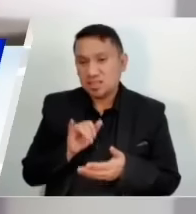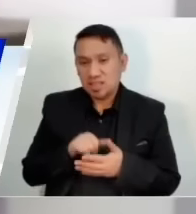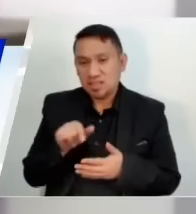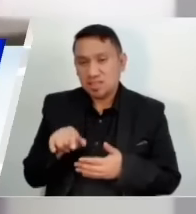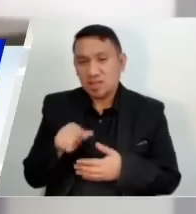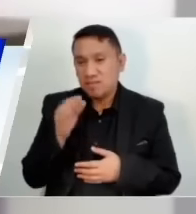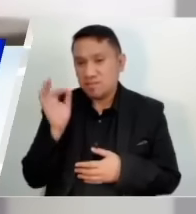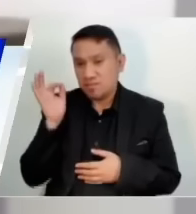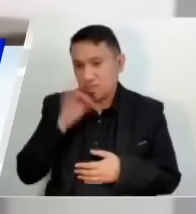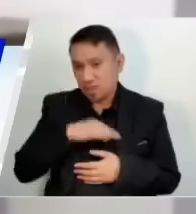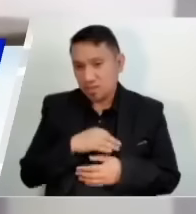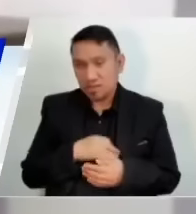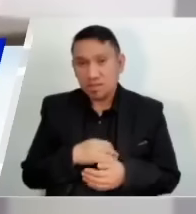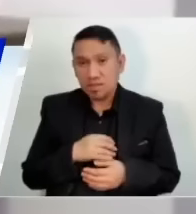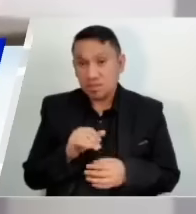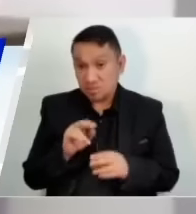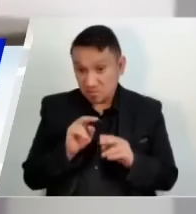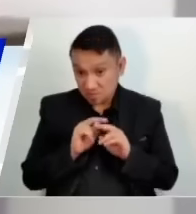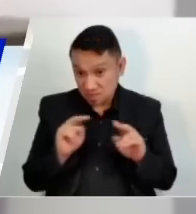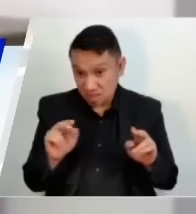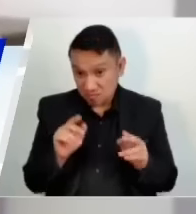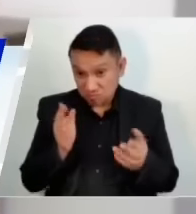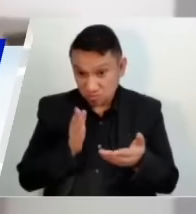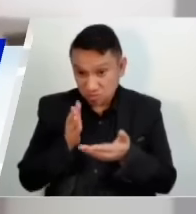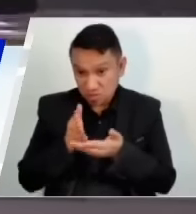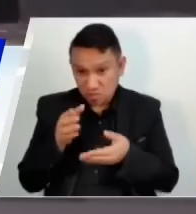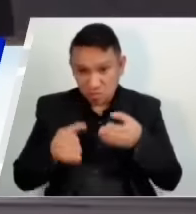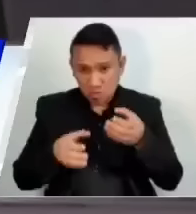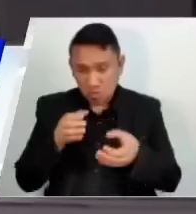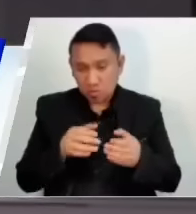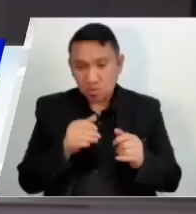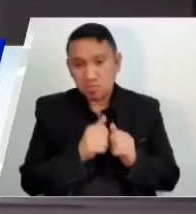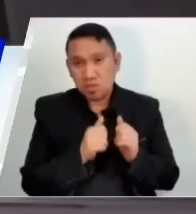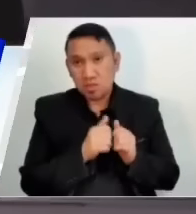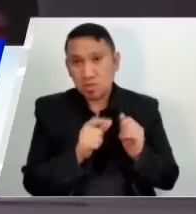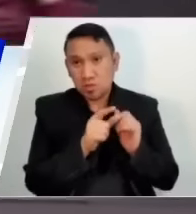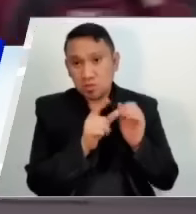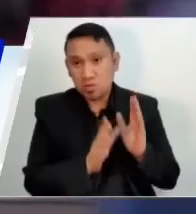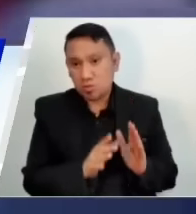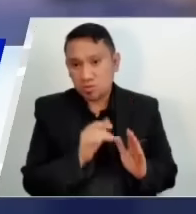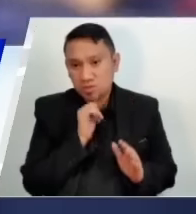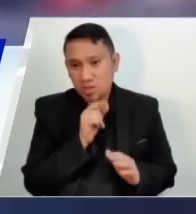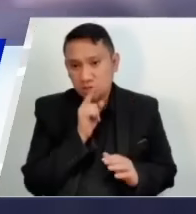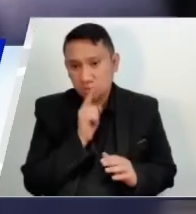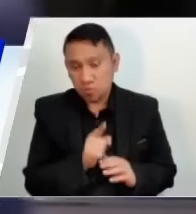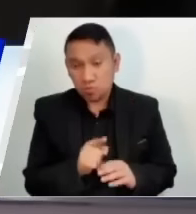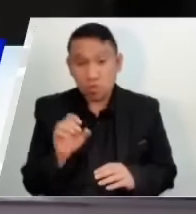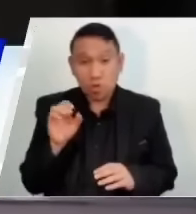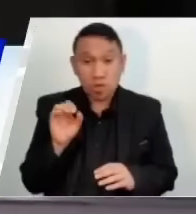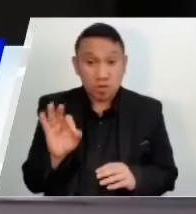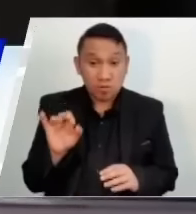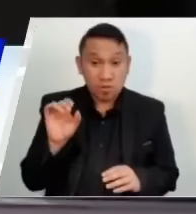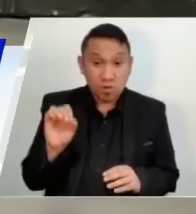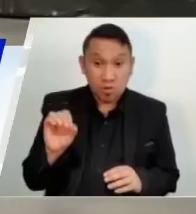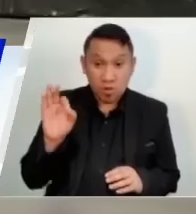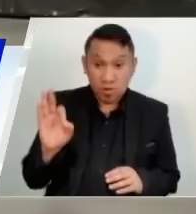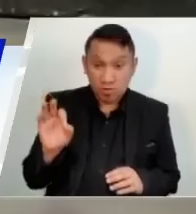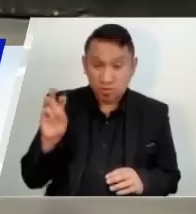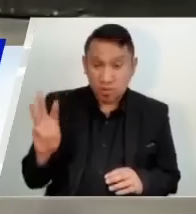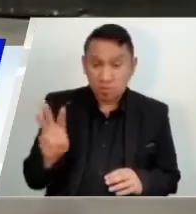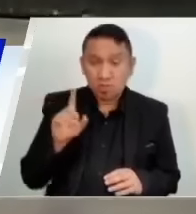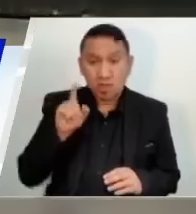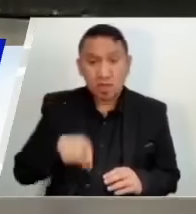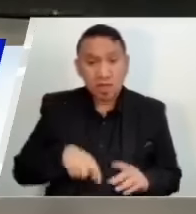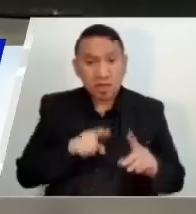there. Hindi yan legit na lawyer ang kausap mo. Kung OFW ka naman, kailangan mo pa rin umattend ng court